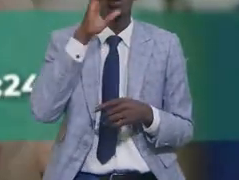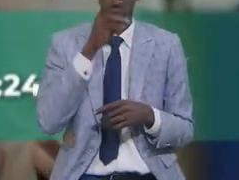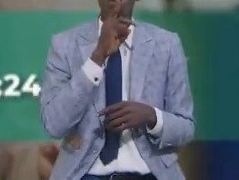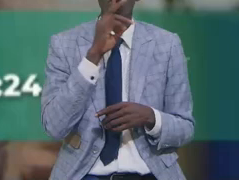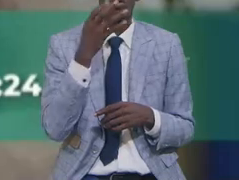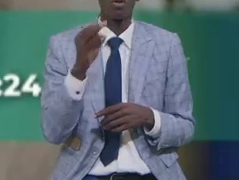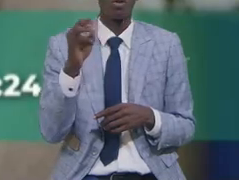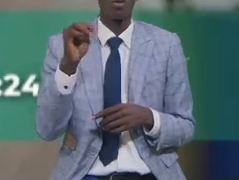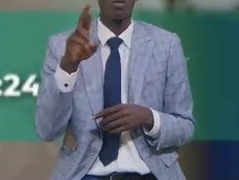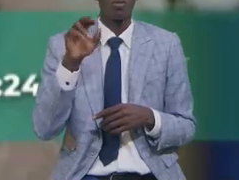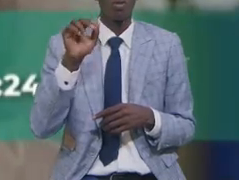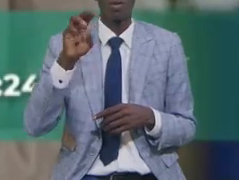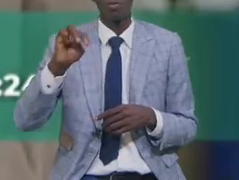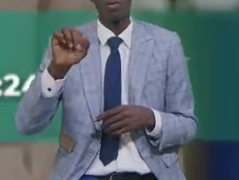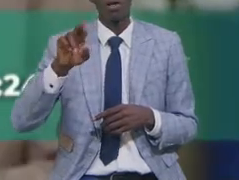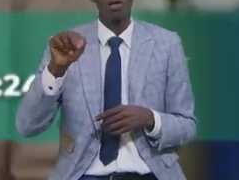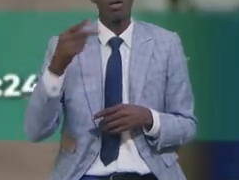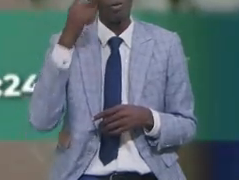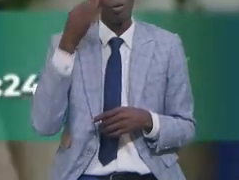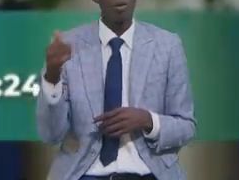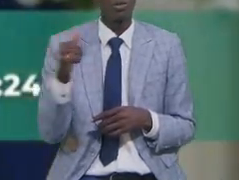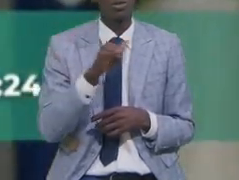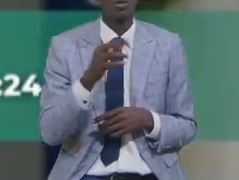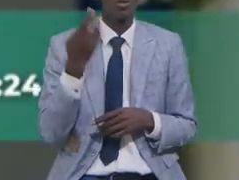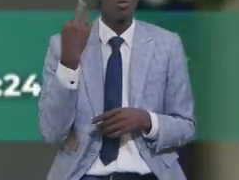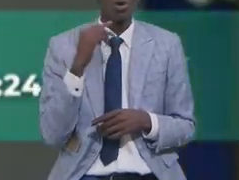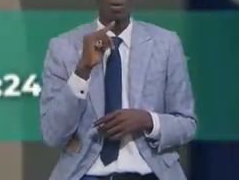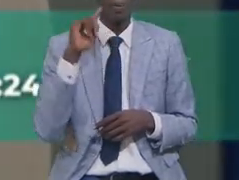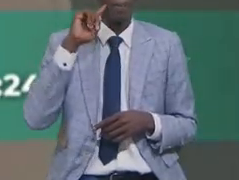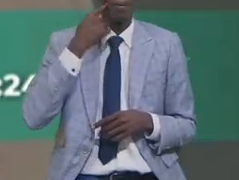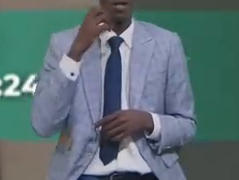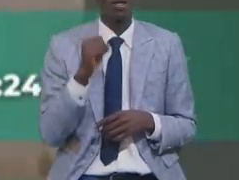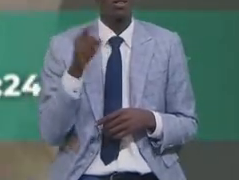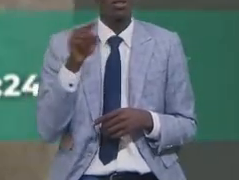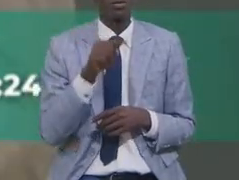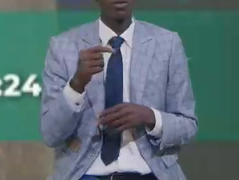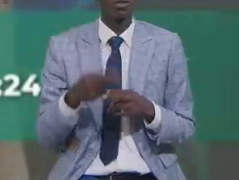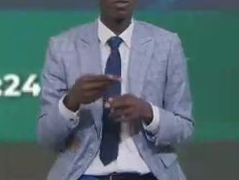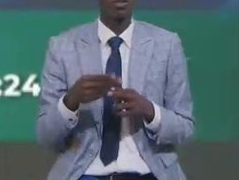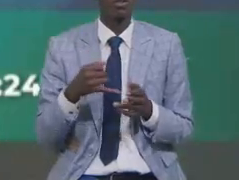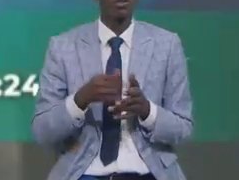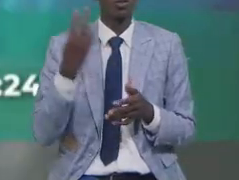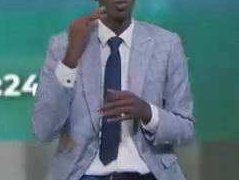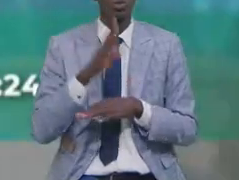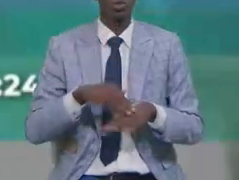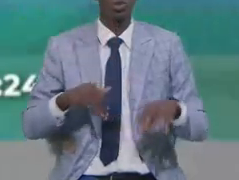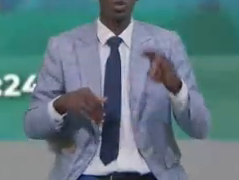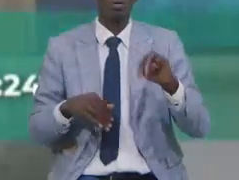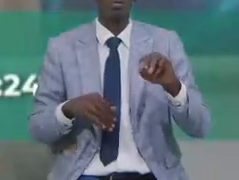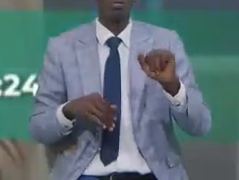Ils arrivèrent à Mara, mais ils ne purent pas boire l'eau de Mara, parce qu'elle était amère. C'est pourquoi ce lieu fut appelé